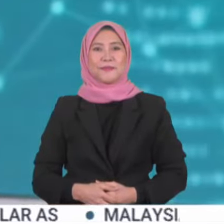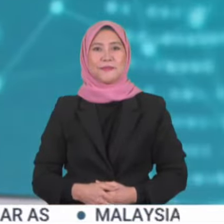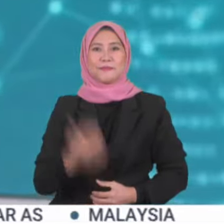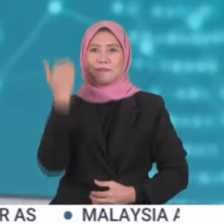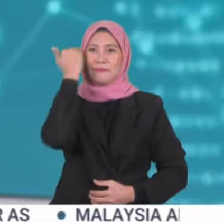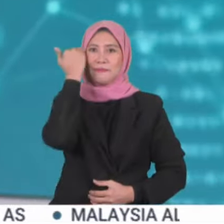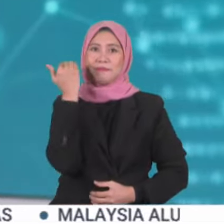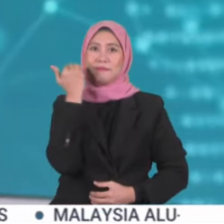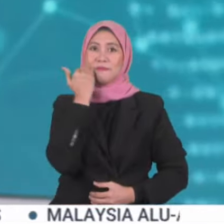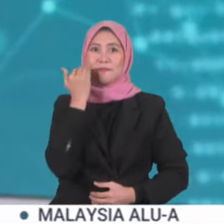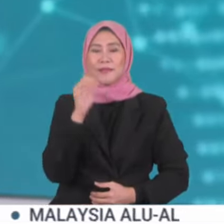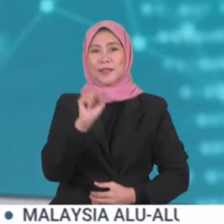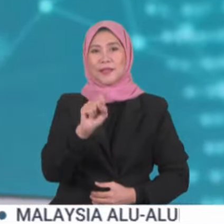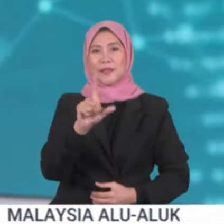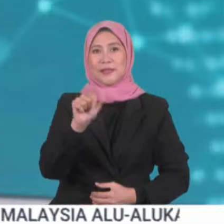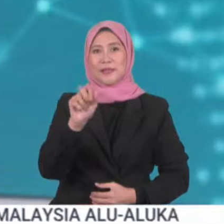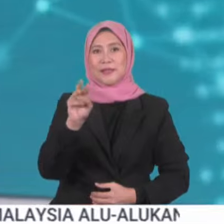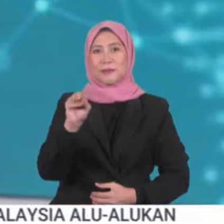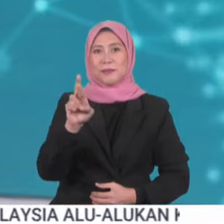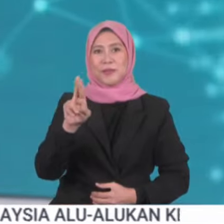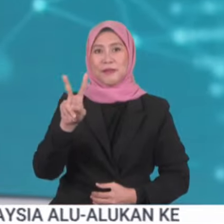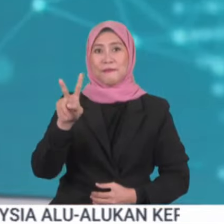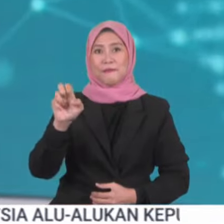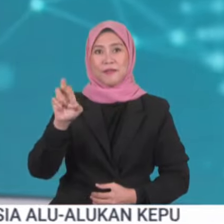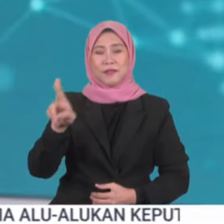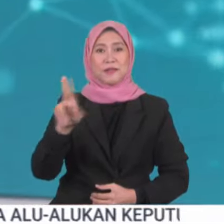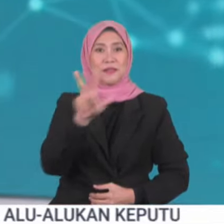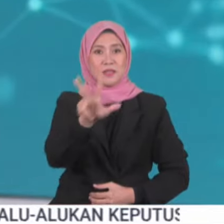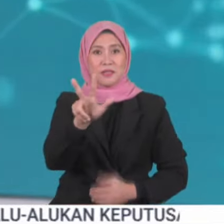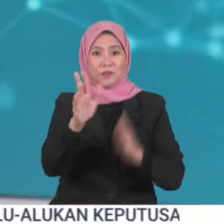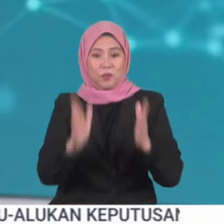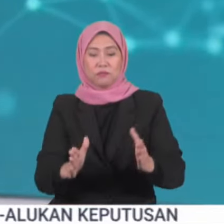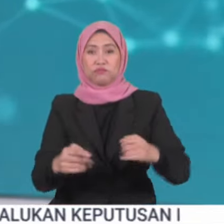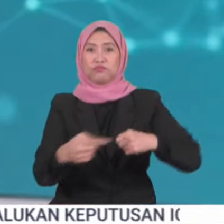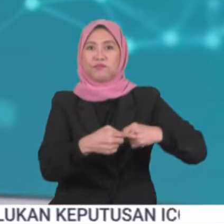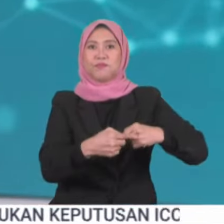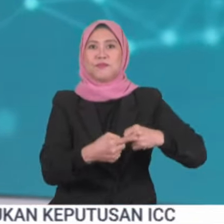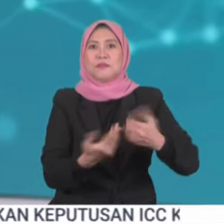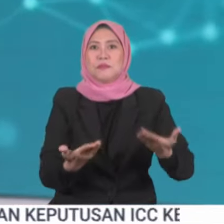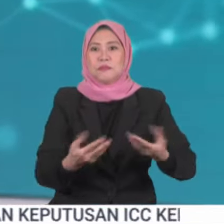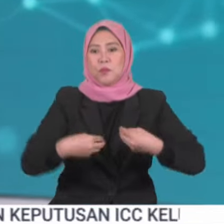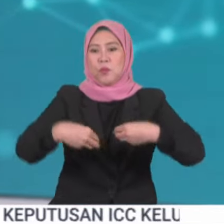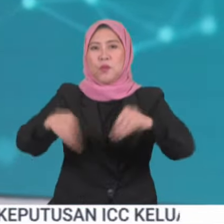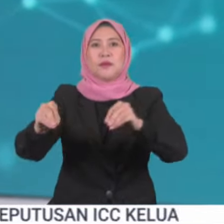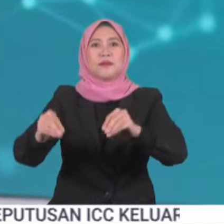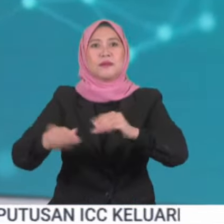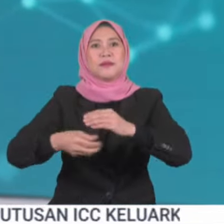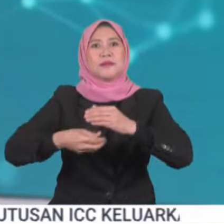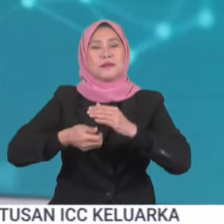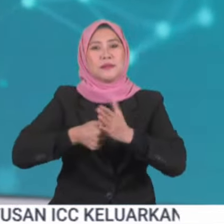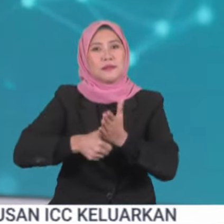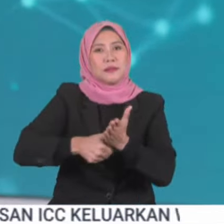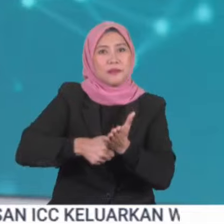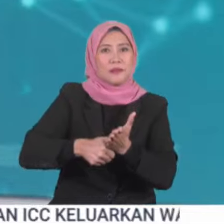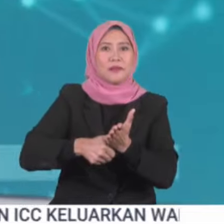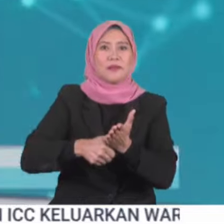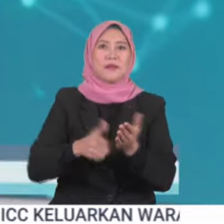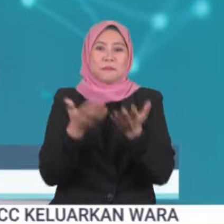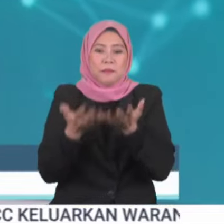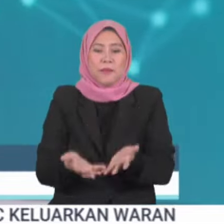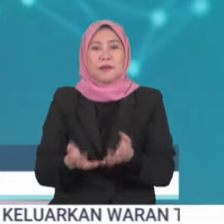Di Mahkamah Magistrat Slim River, 3 individu dipertuduhkan atas kesalahan mengedar dadah seberat